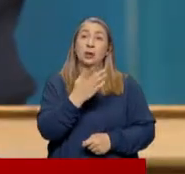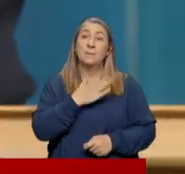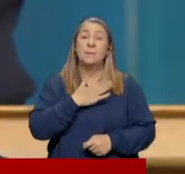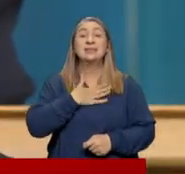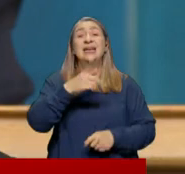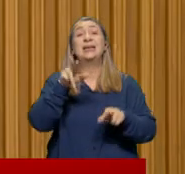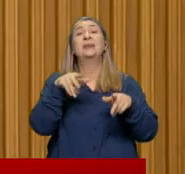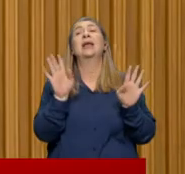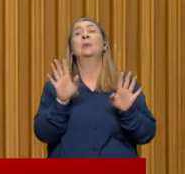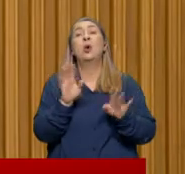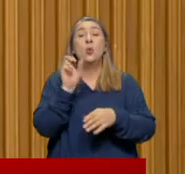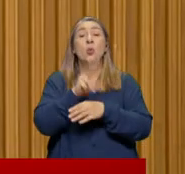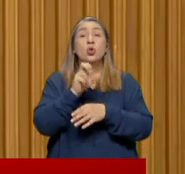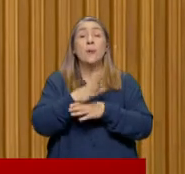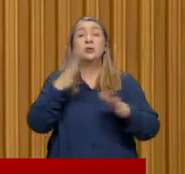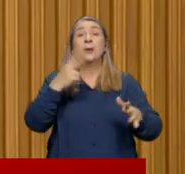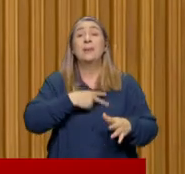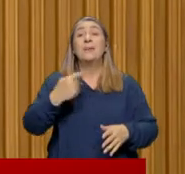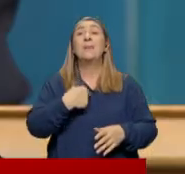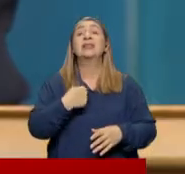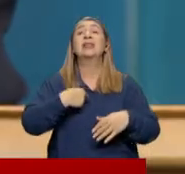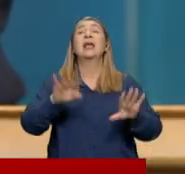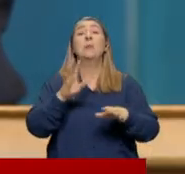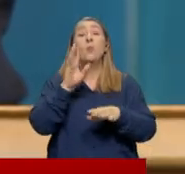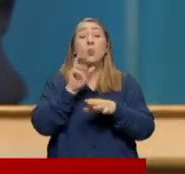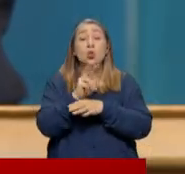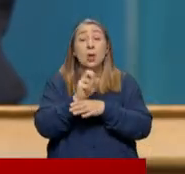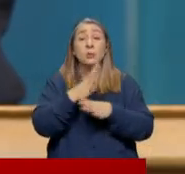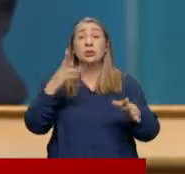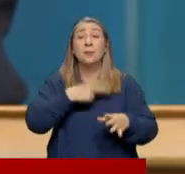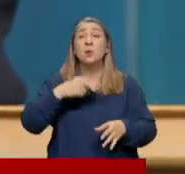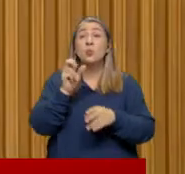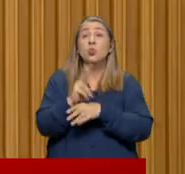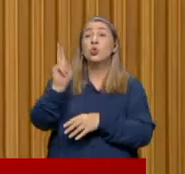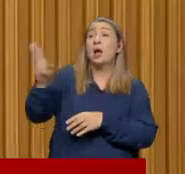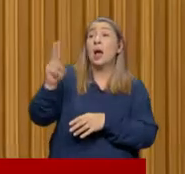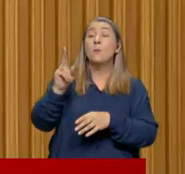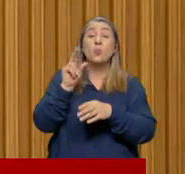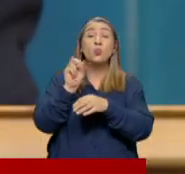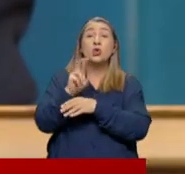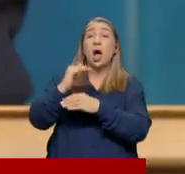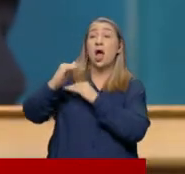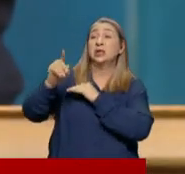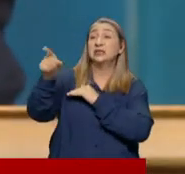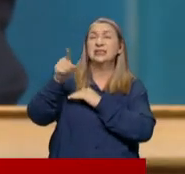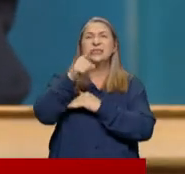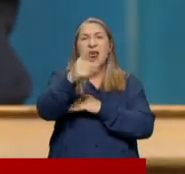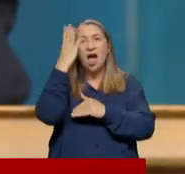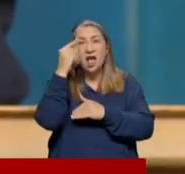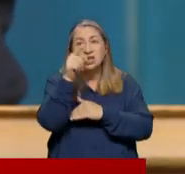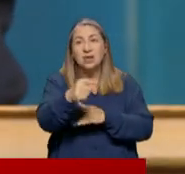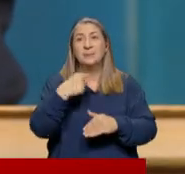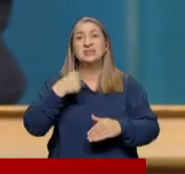söyleyeyim Ben senin gibi değilim Muğla Büyükşehir Belediyesi bende değil bu da Büyükşehir Belediyesi Muğla dadır ve Muğla halkının dır Senin